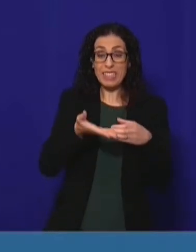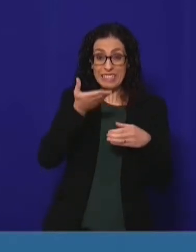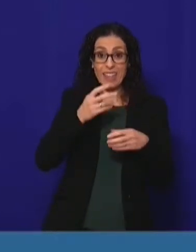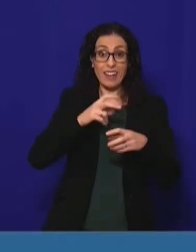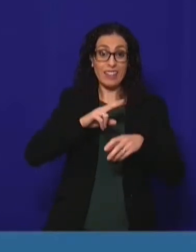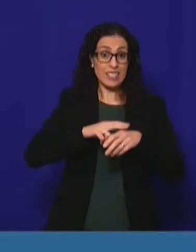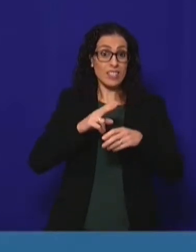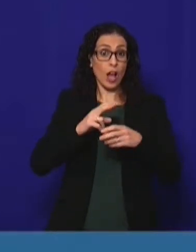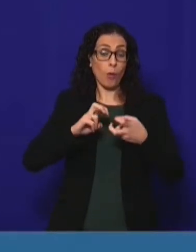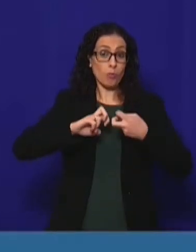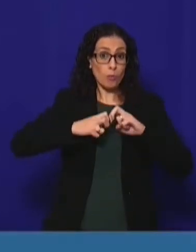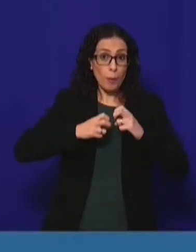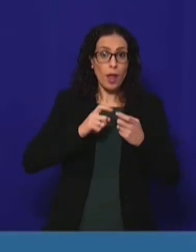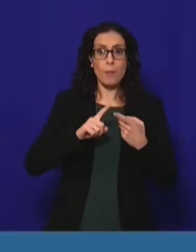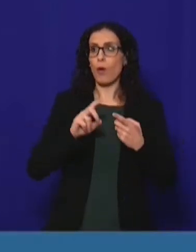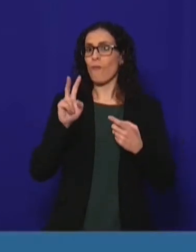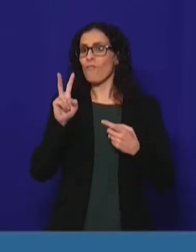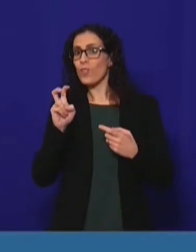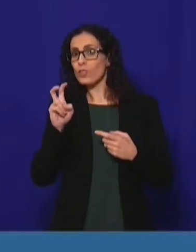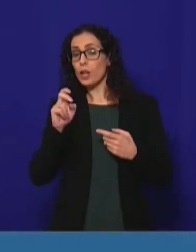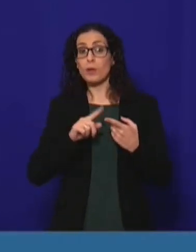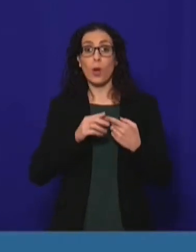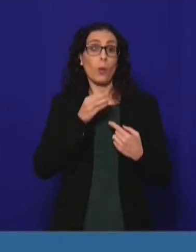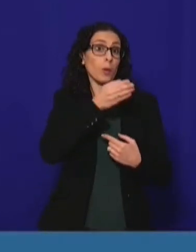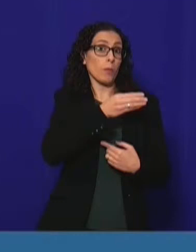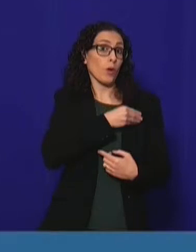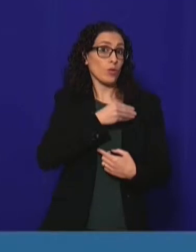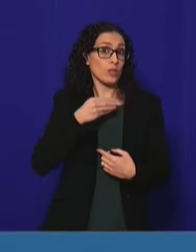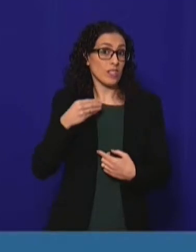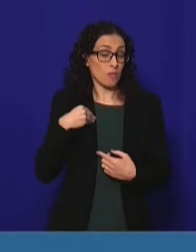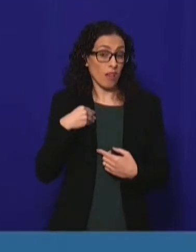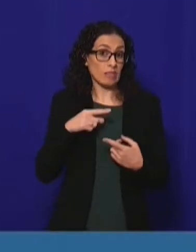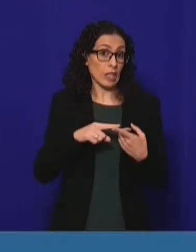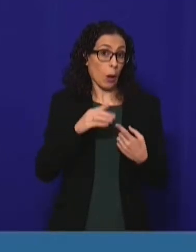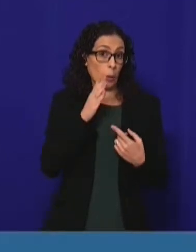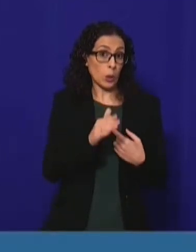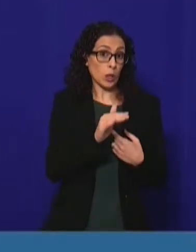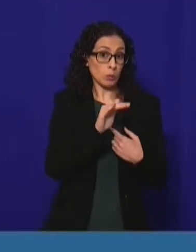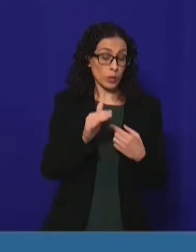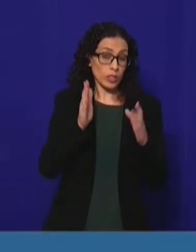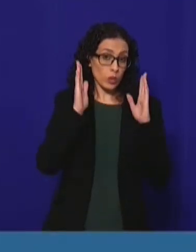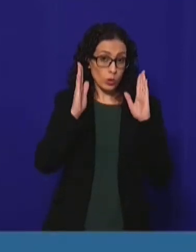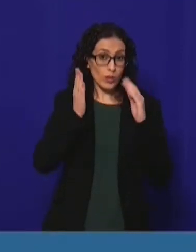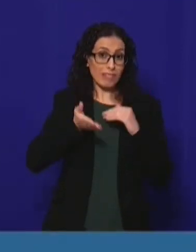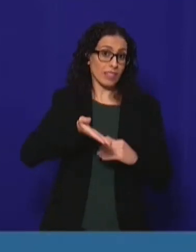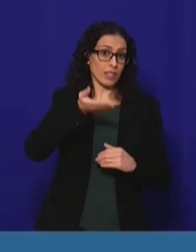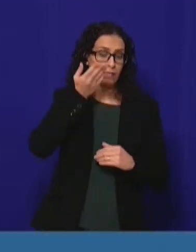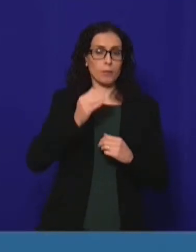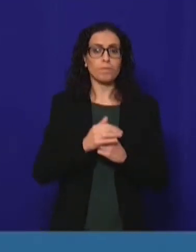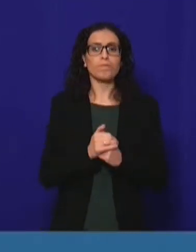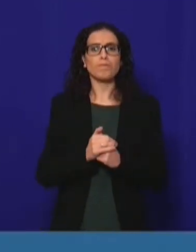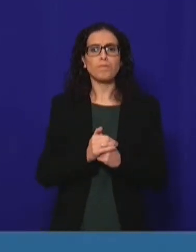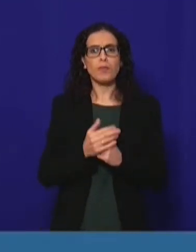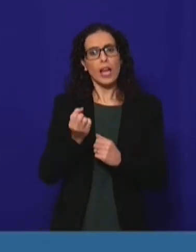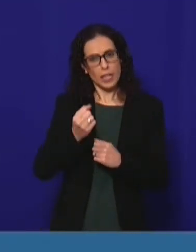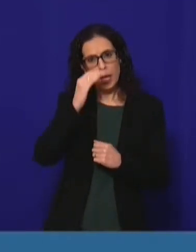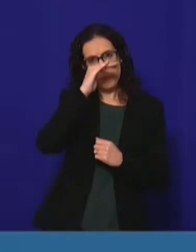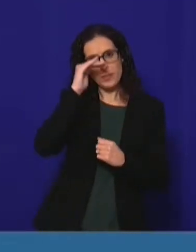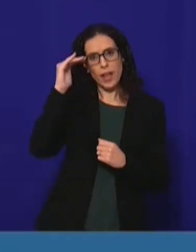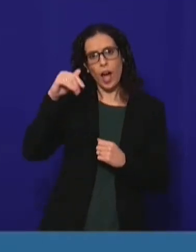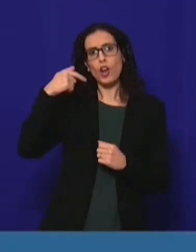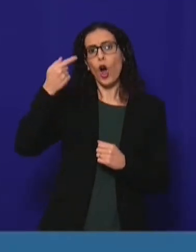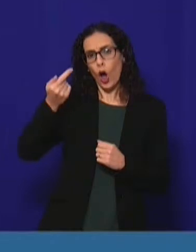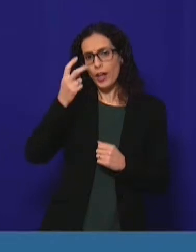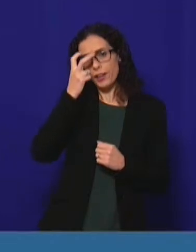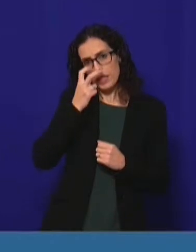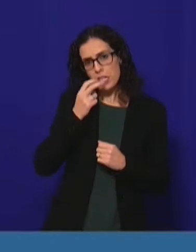komplikazzjonijiet, jkollhom bżonn jidħlu l-isptar u anke sfortunatament imwiet. U bat għandna xi djar oħrajn fejn ikun hemm ftit każijiet u allura kif ikollok